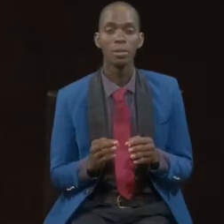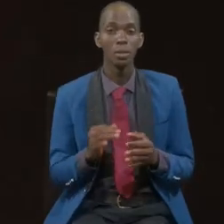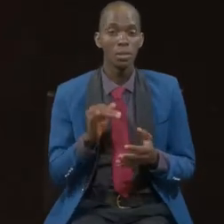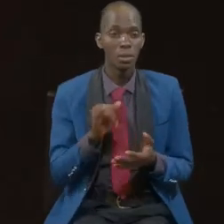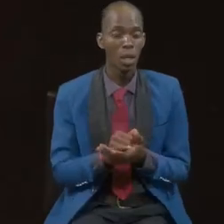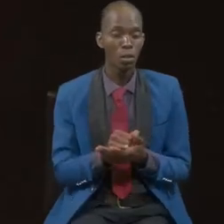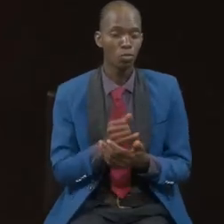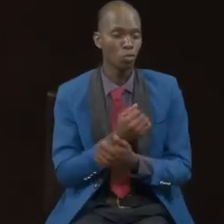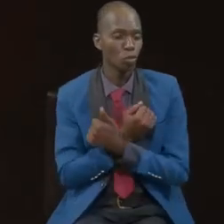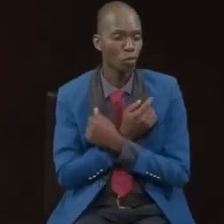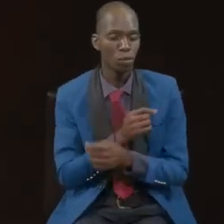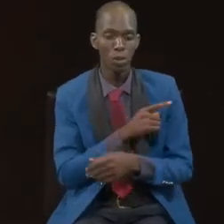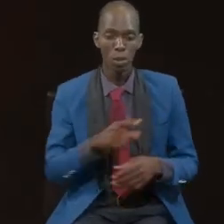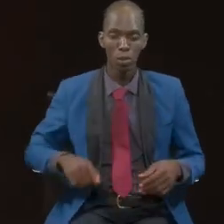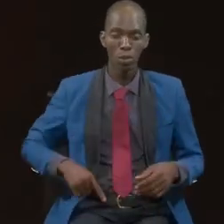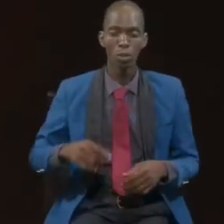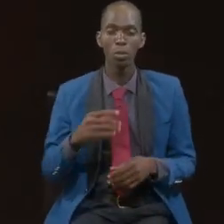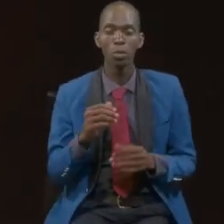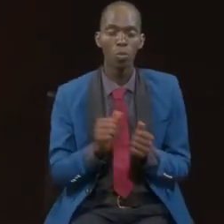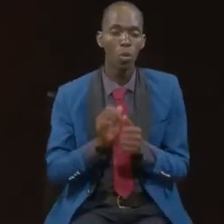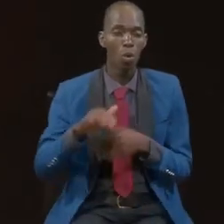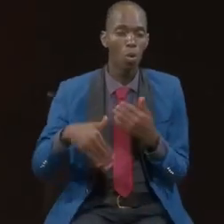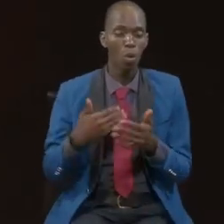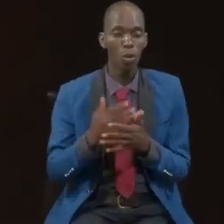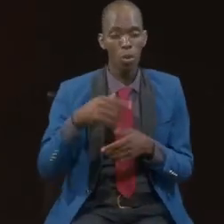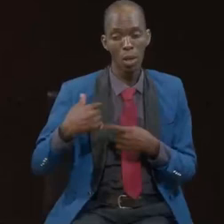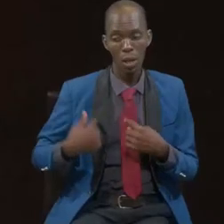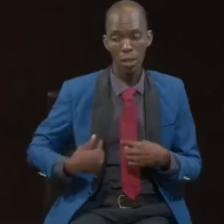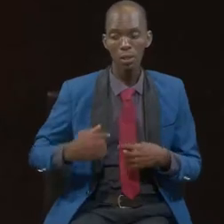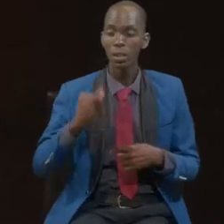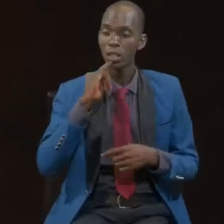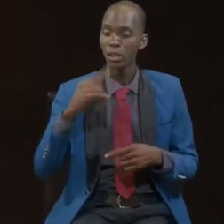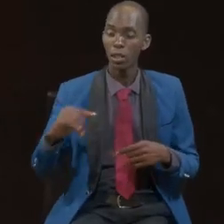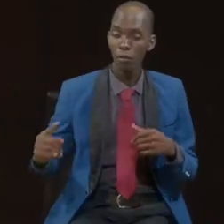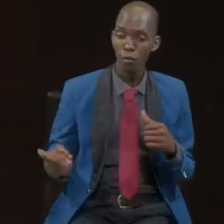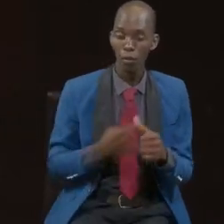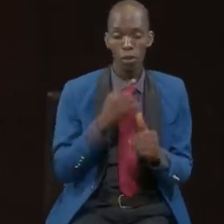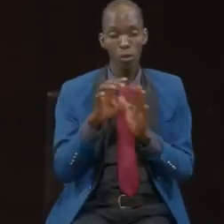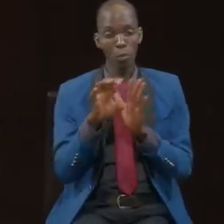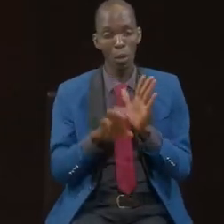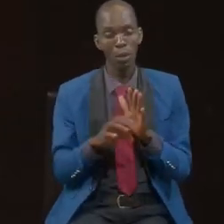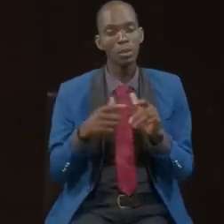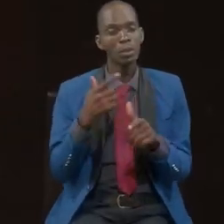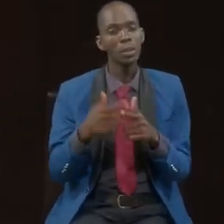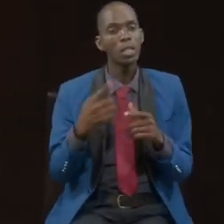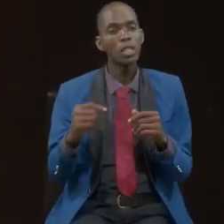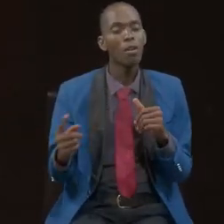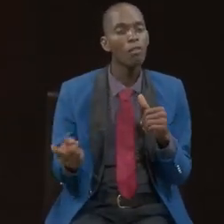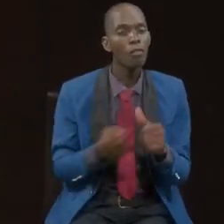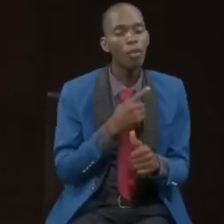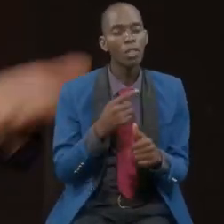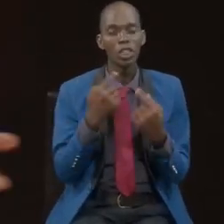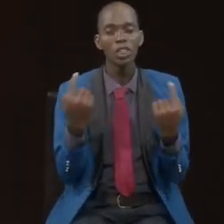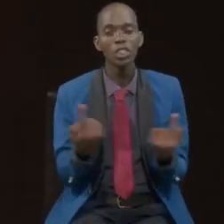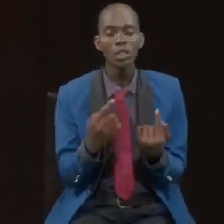Si aimer le Seigneur de tout votre cœur est le premier commandement et le premier péché, c'est